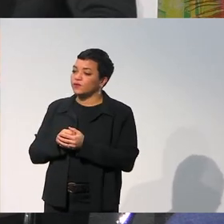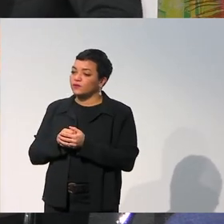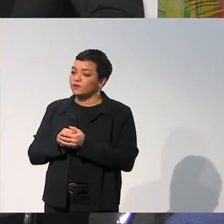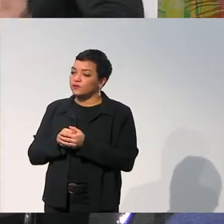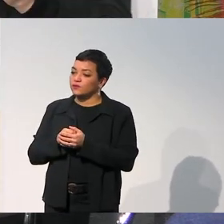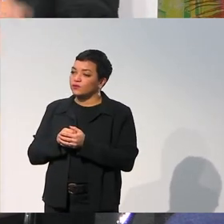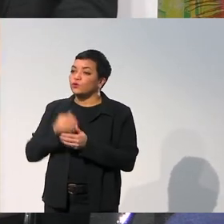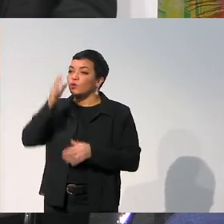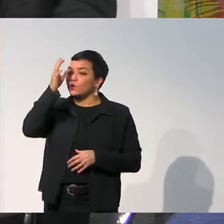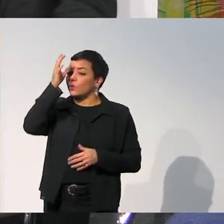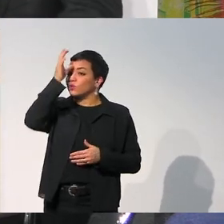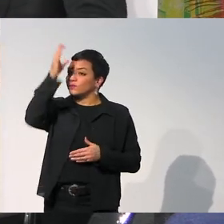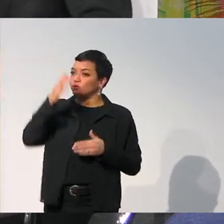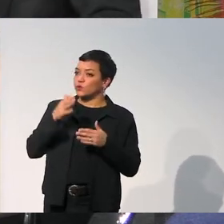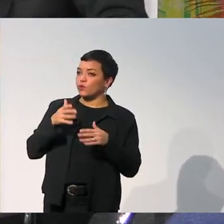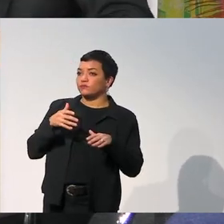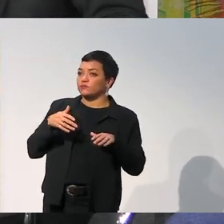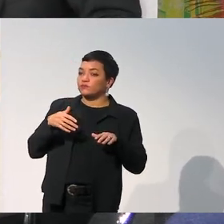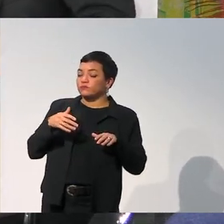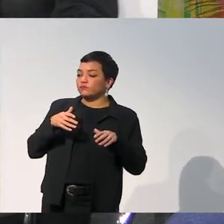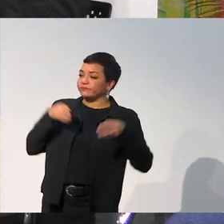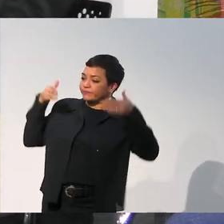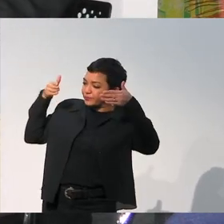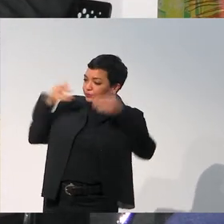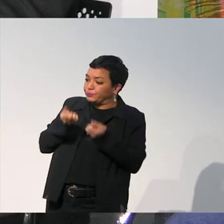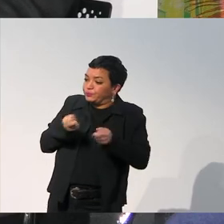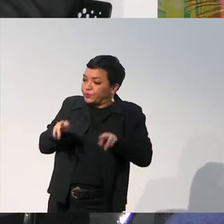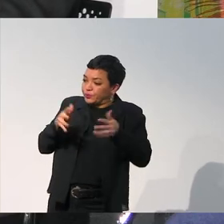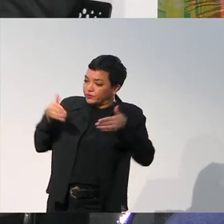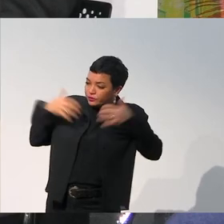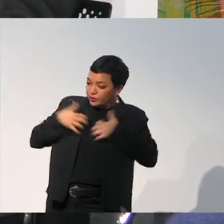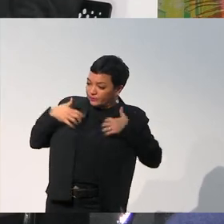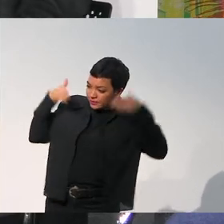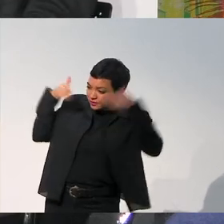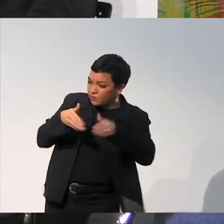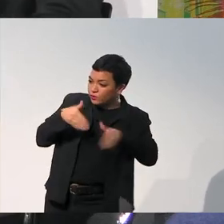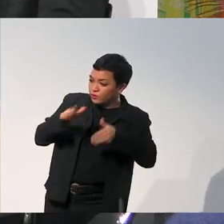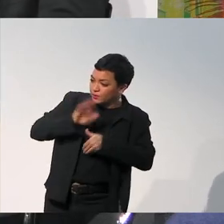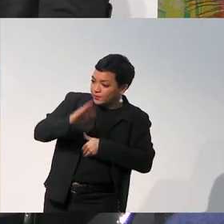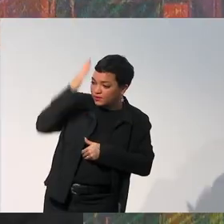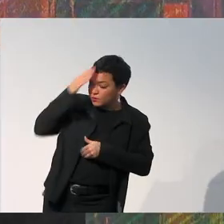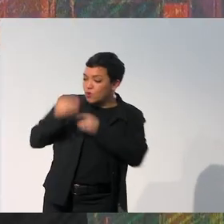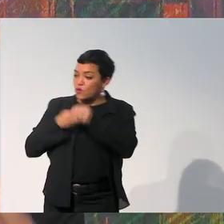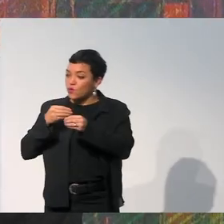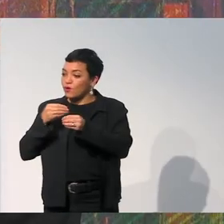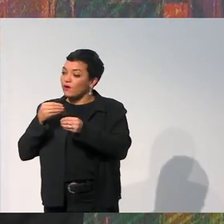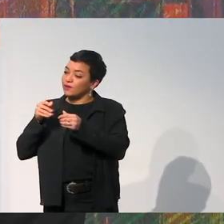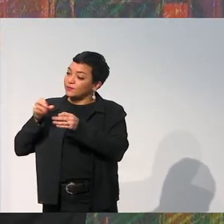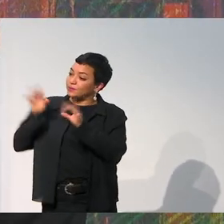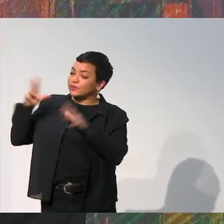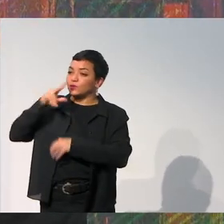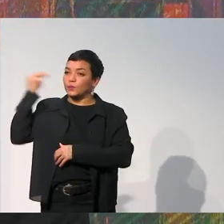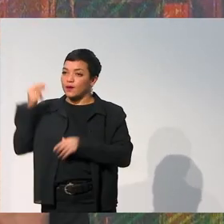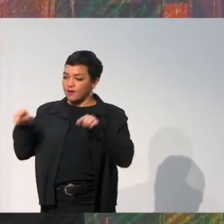conceptions à la fois mécanistes de l'animal et ces conceptions trop anthropomorphiques de l'animal? Elles ont en commun une chose, c'est de